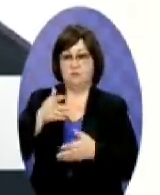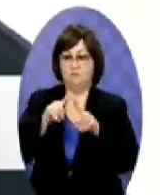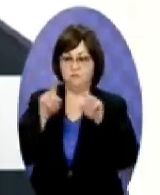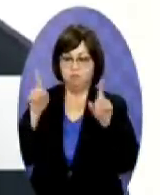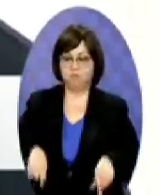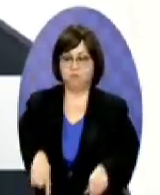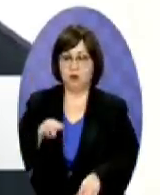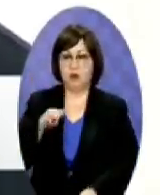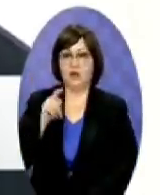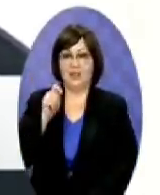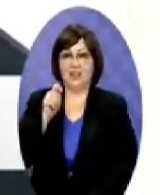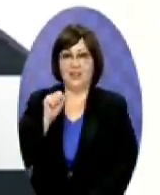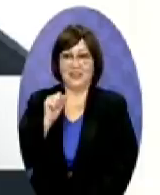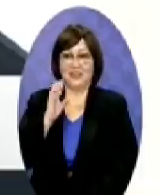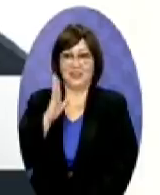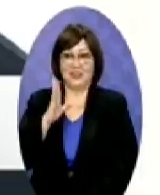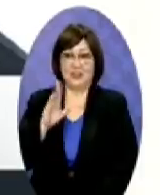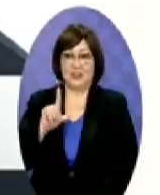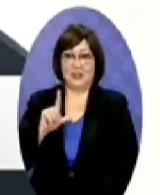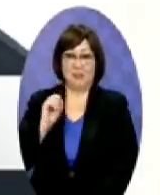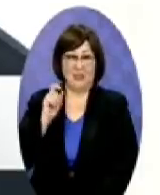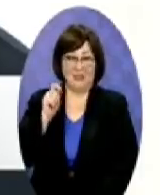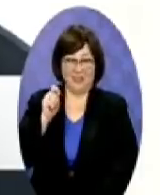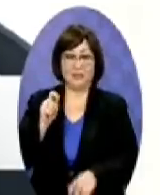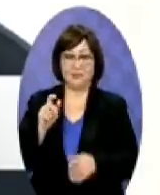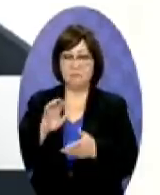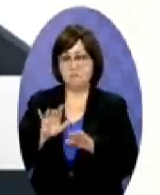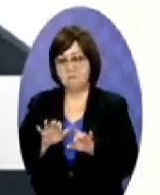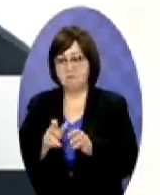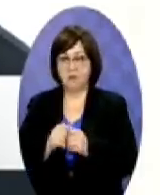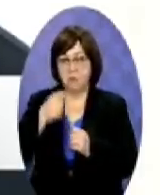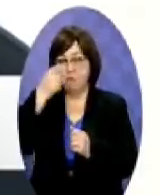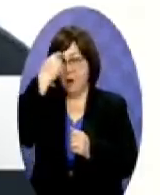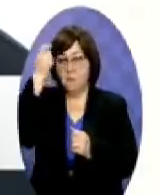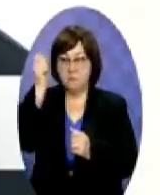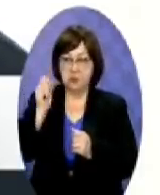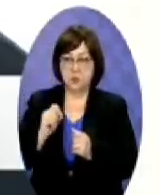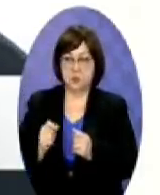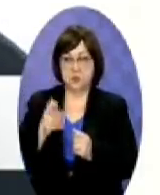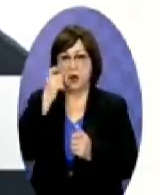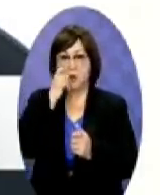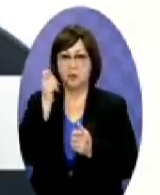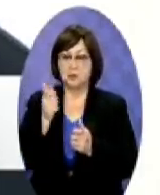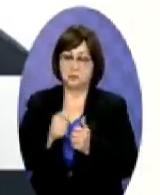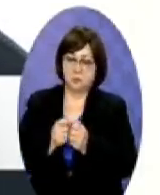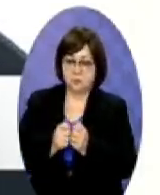дээрх iOS, Android үйлчилгээ системүүд дээрх Монгол бичгийн бичих